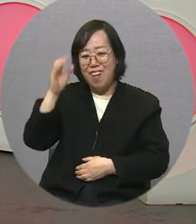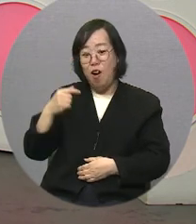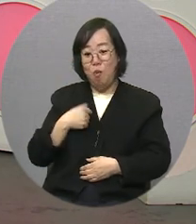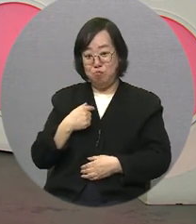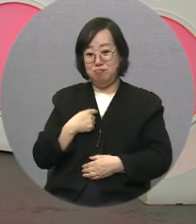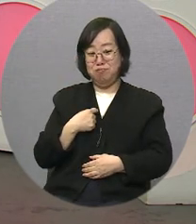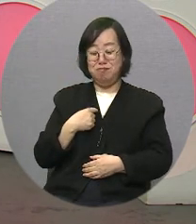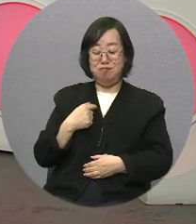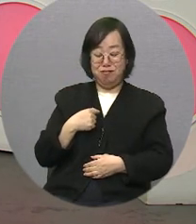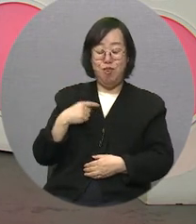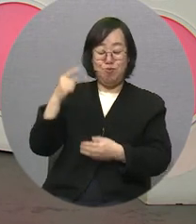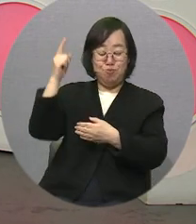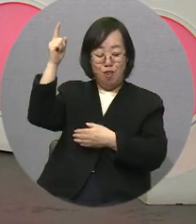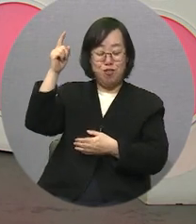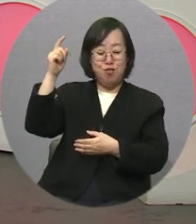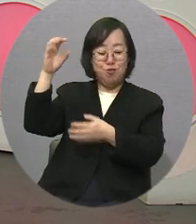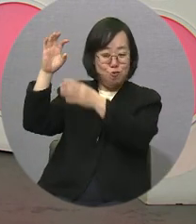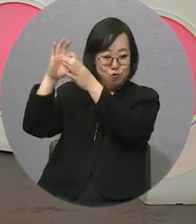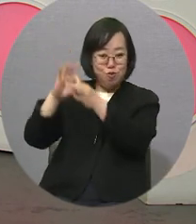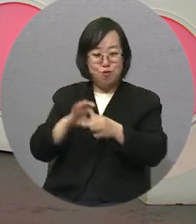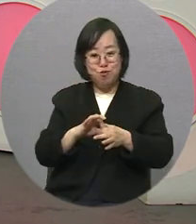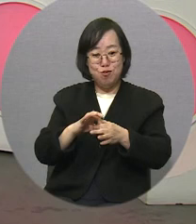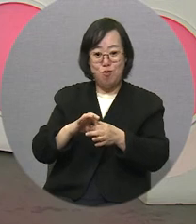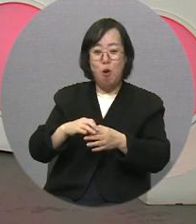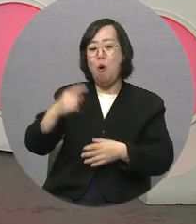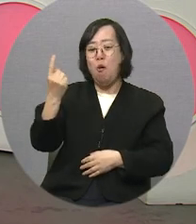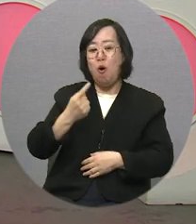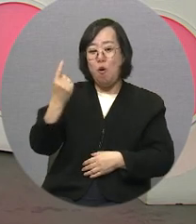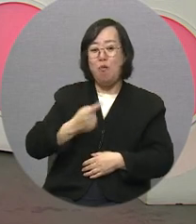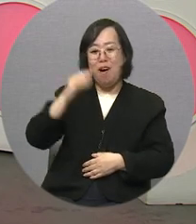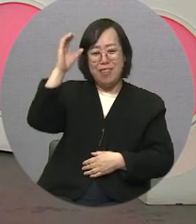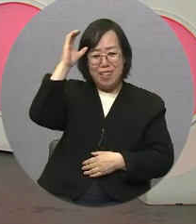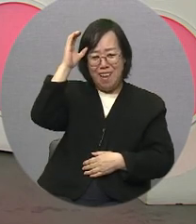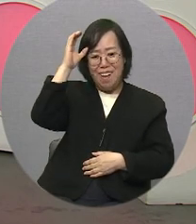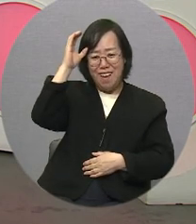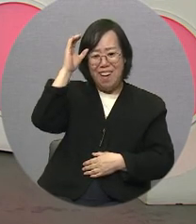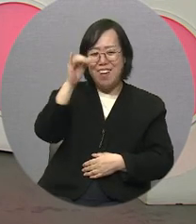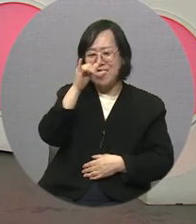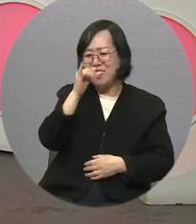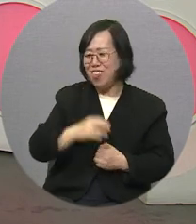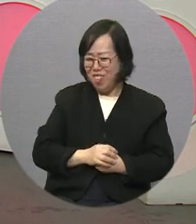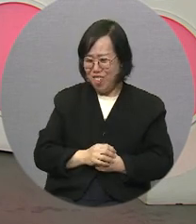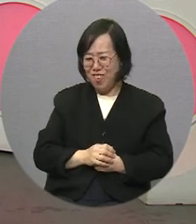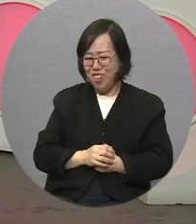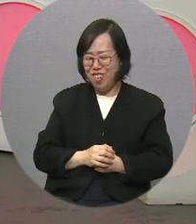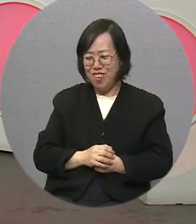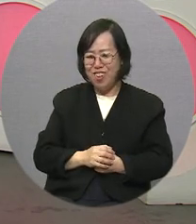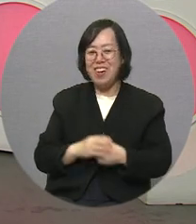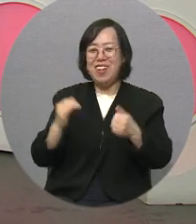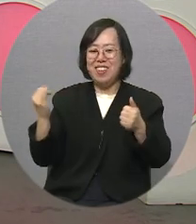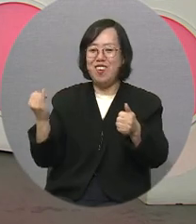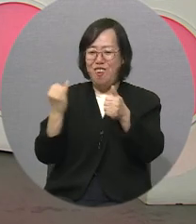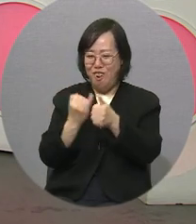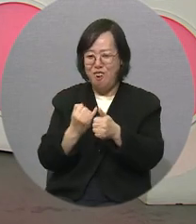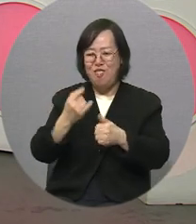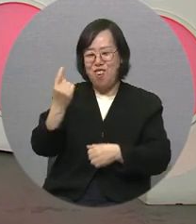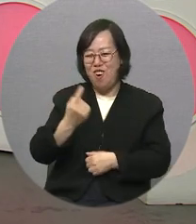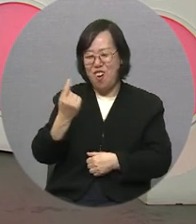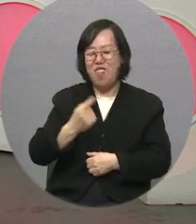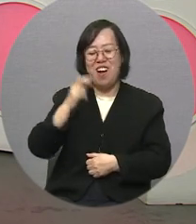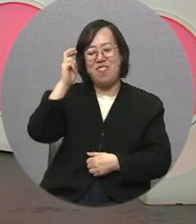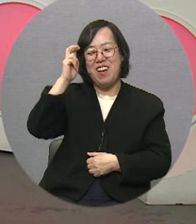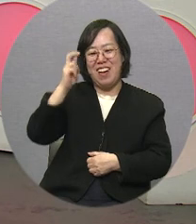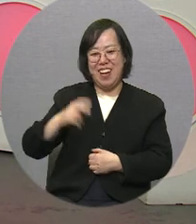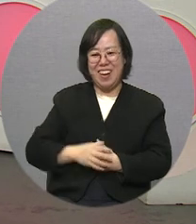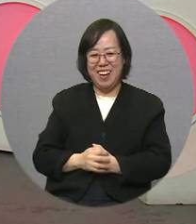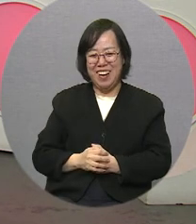많답니다. 아, 그럼요. 어, 그래요. 염려 안 해도 되겠어요. 아유, 걱정 집어넣으세요. 자, 오늘도 또